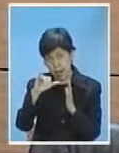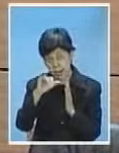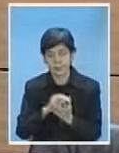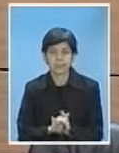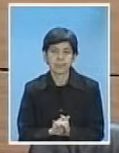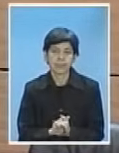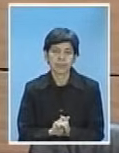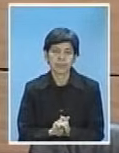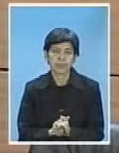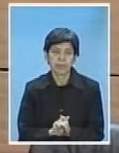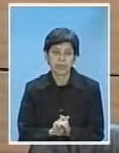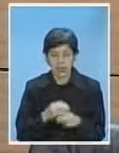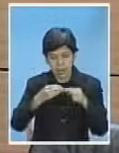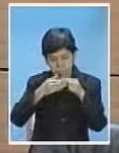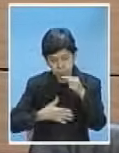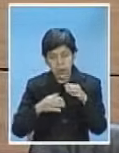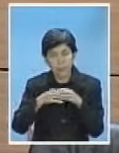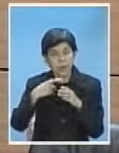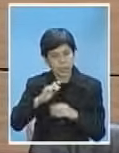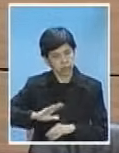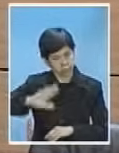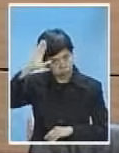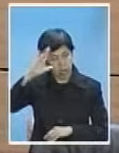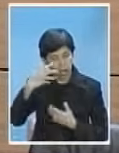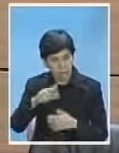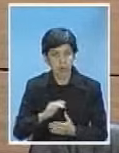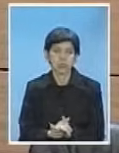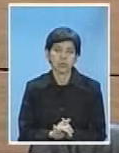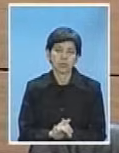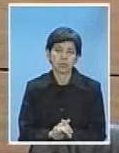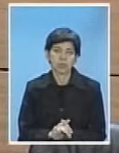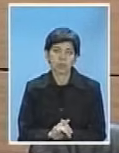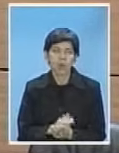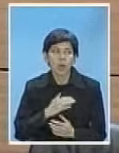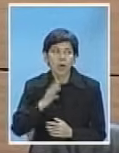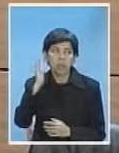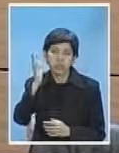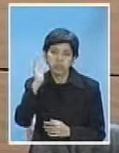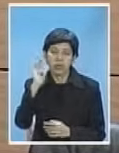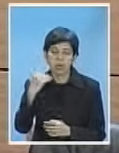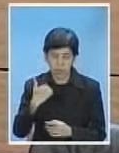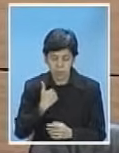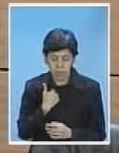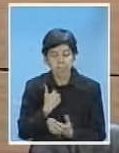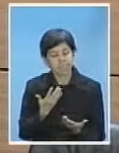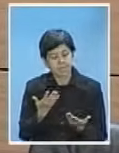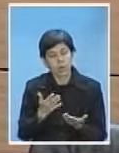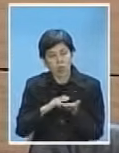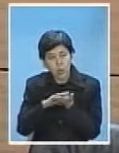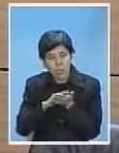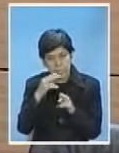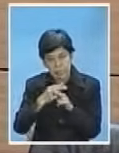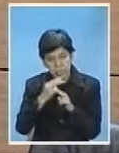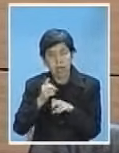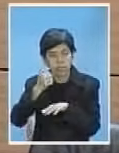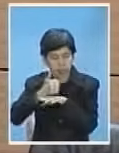ธรบัญชีรายชื่อเพื่อไทยได้ยกมือประท้วงว่าท่านผู้กำลังอภิปรายด้วยความเคารพครับขออนุญาตเอ่ยนาม